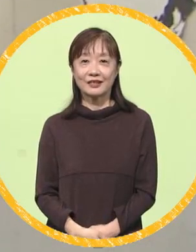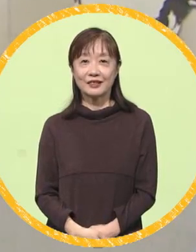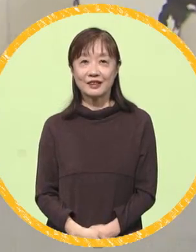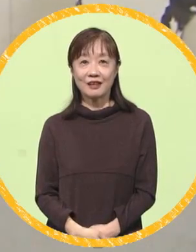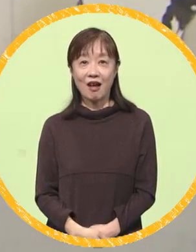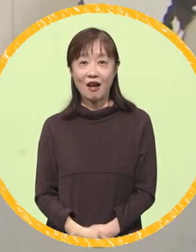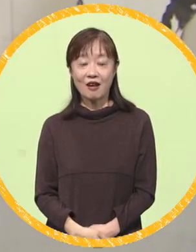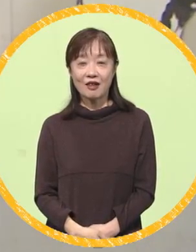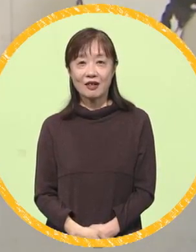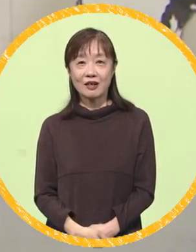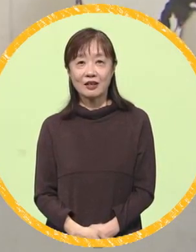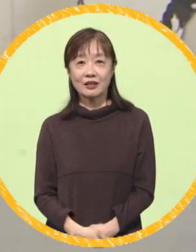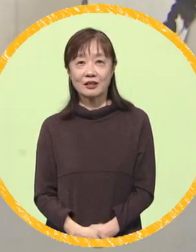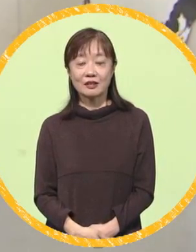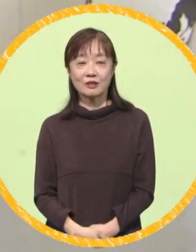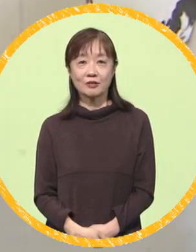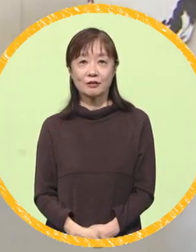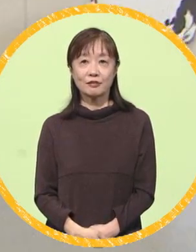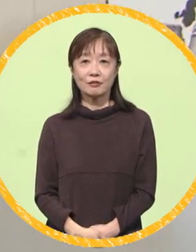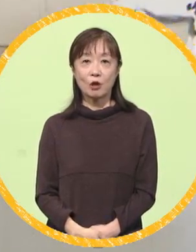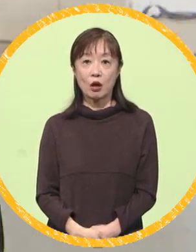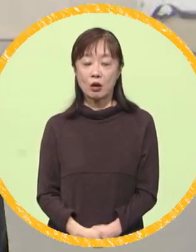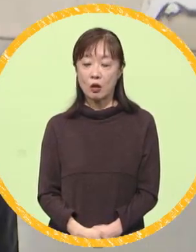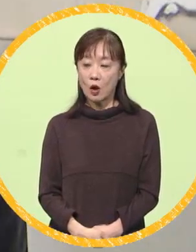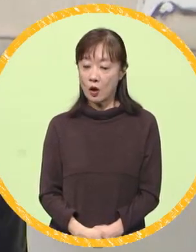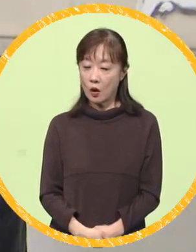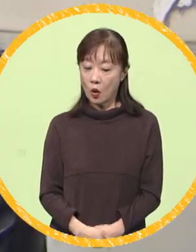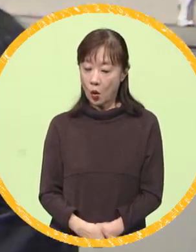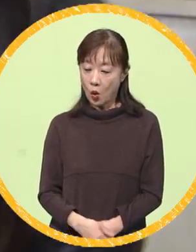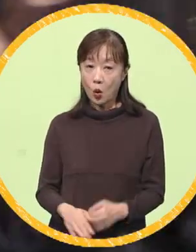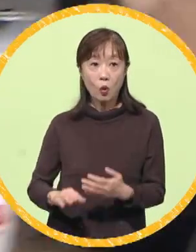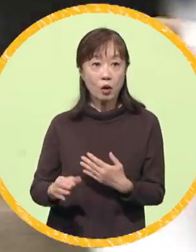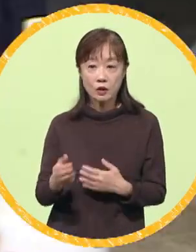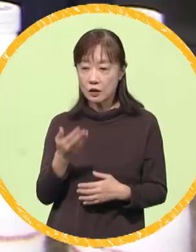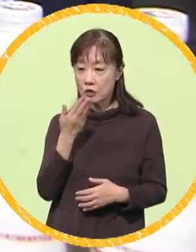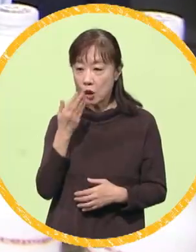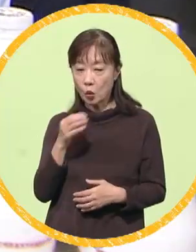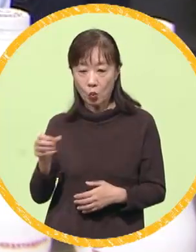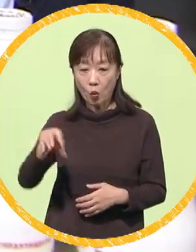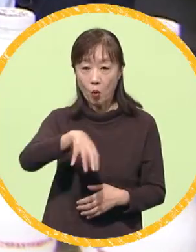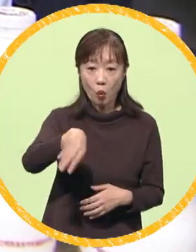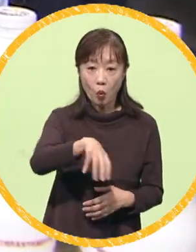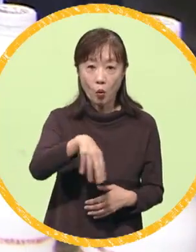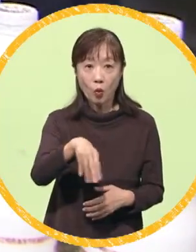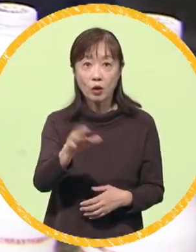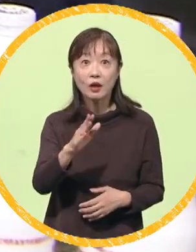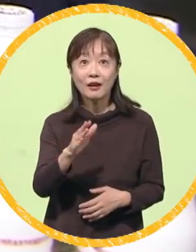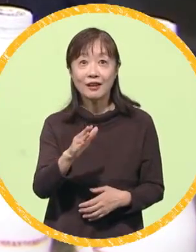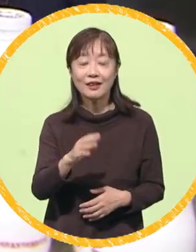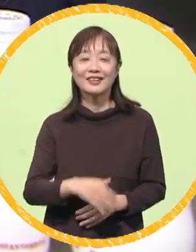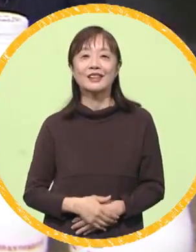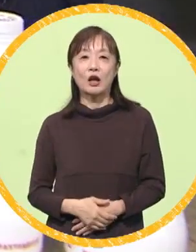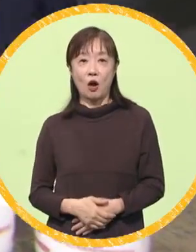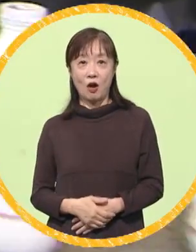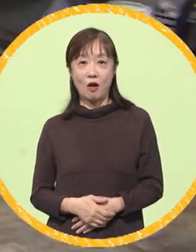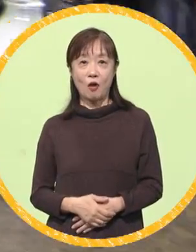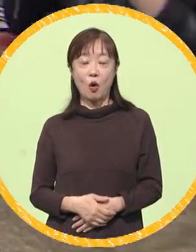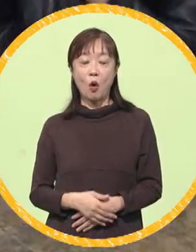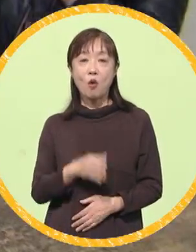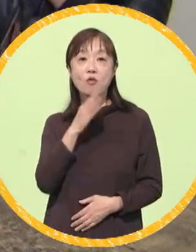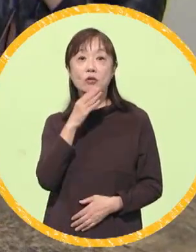うん、いや砂糖とか入ってないよね。 入ってないですね。 っていうくらいすごく甘く